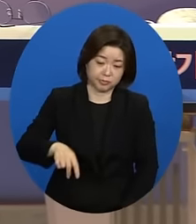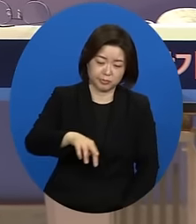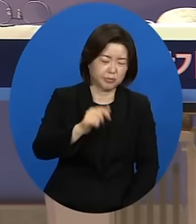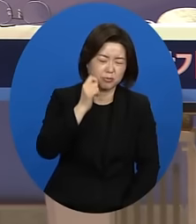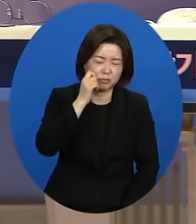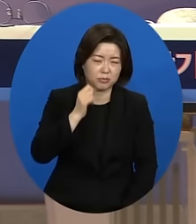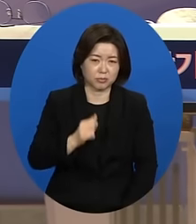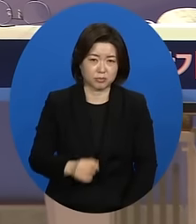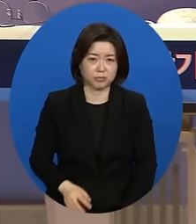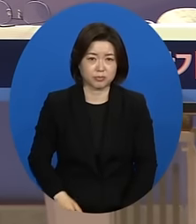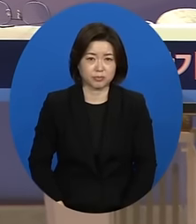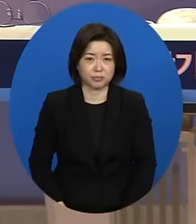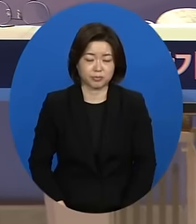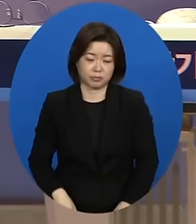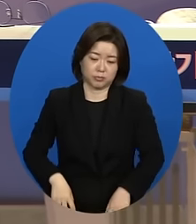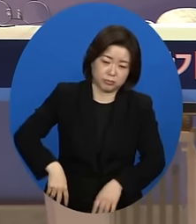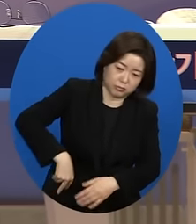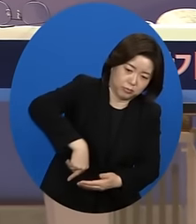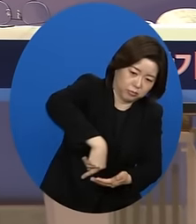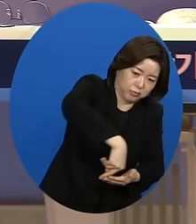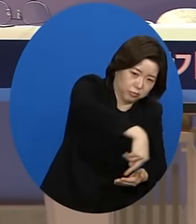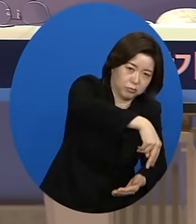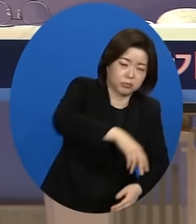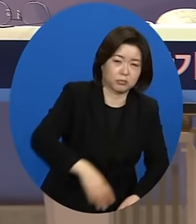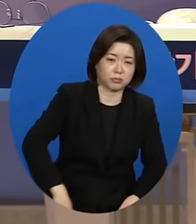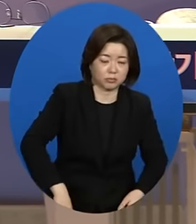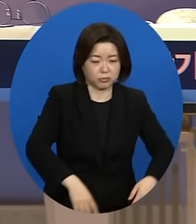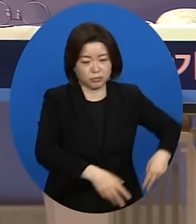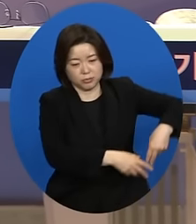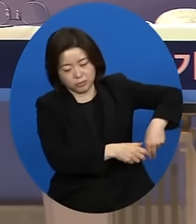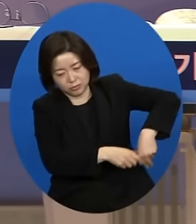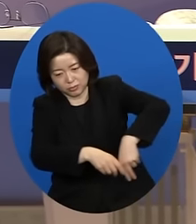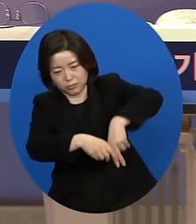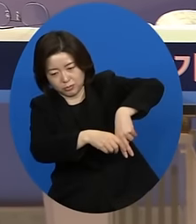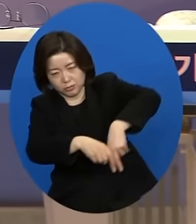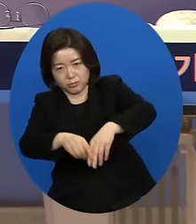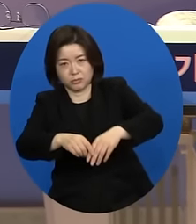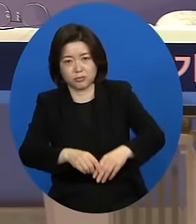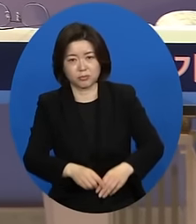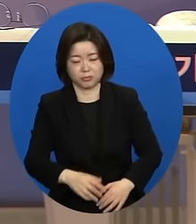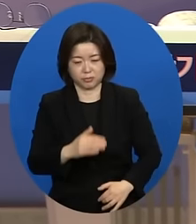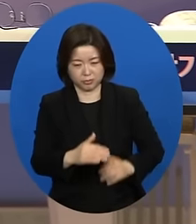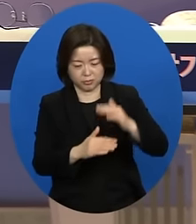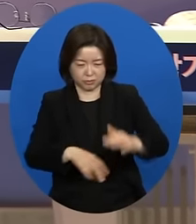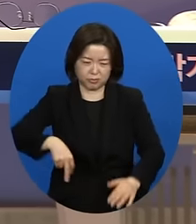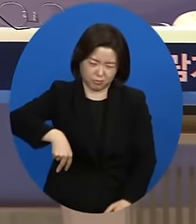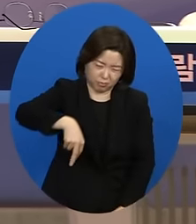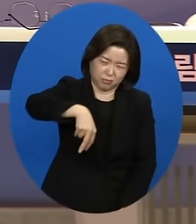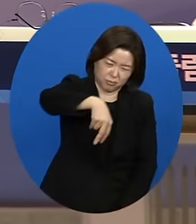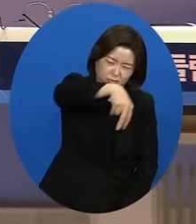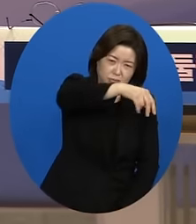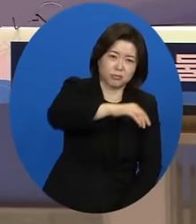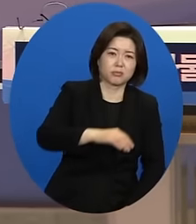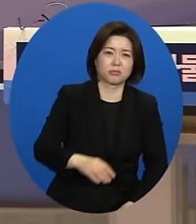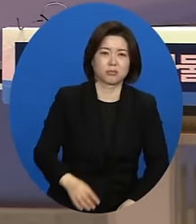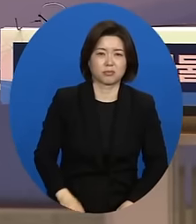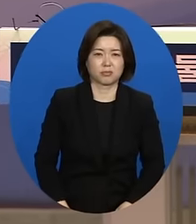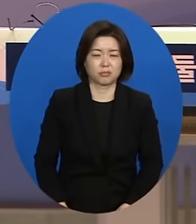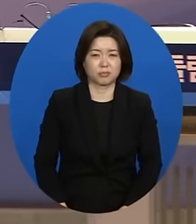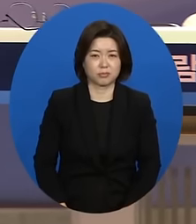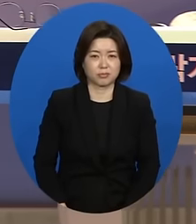없었어요. 그냥 들어 올려서 한 걸음 한 걸음 3층까지 올라갔던 저인데